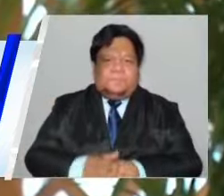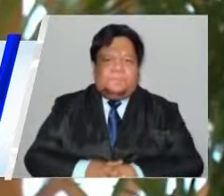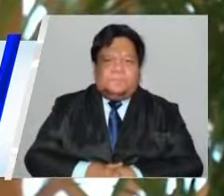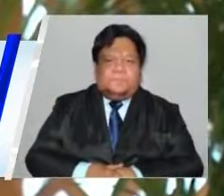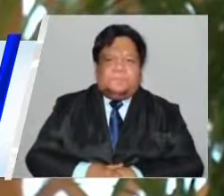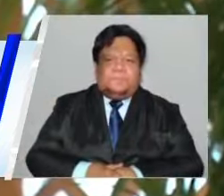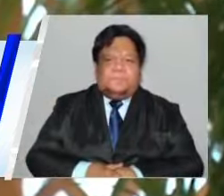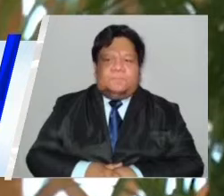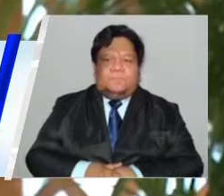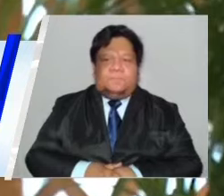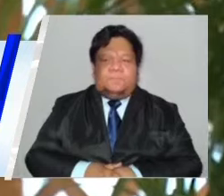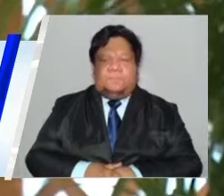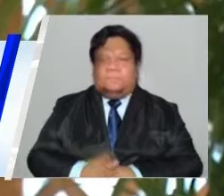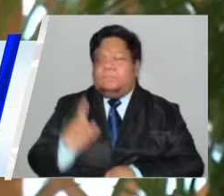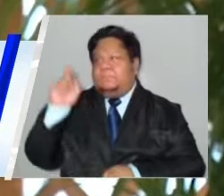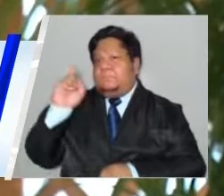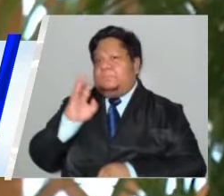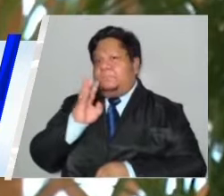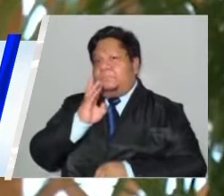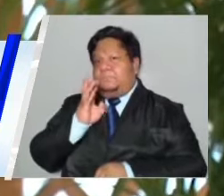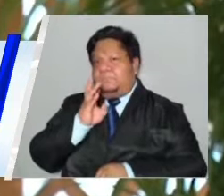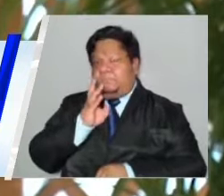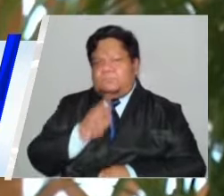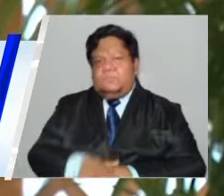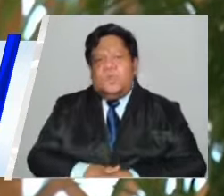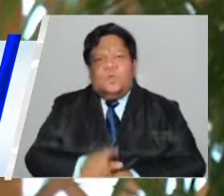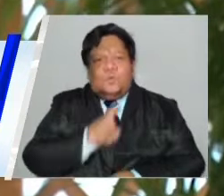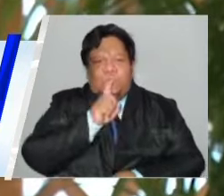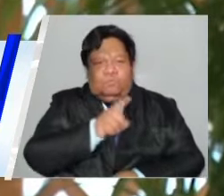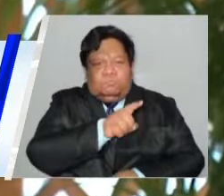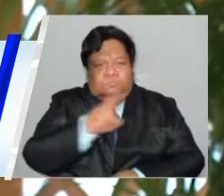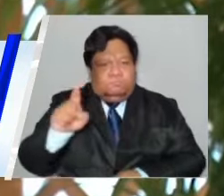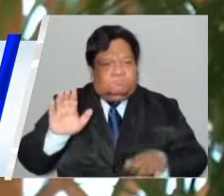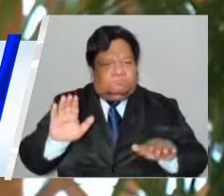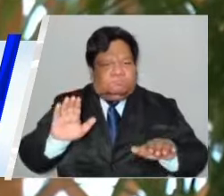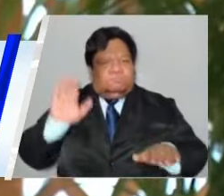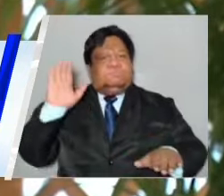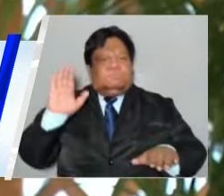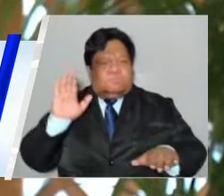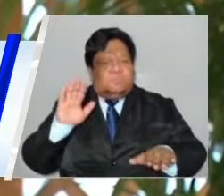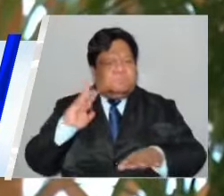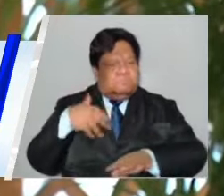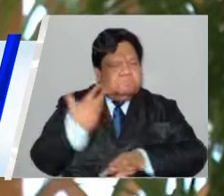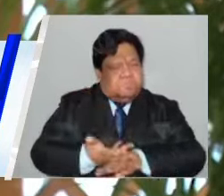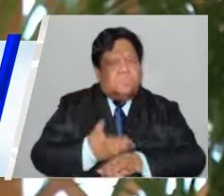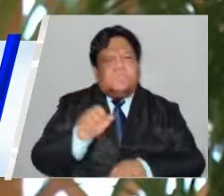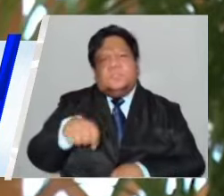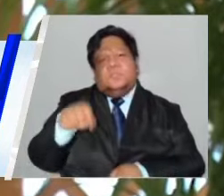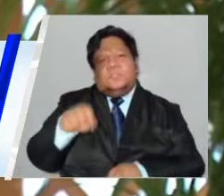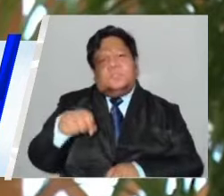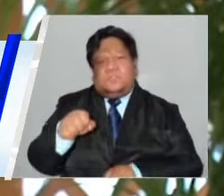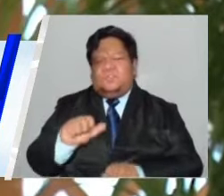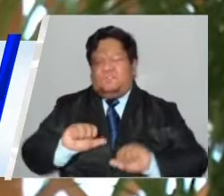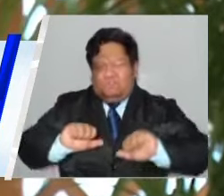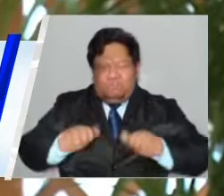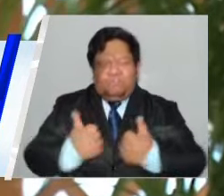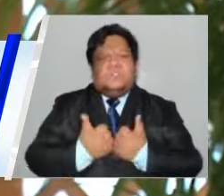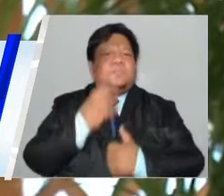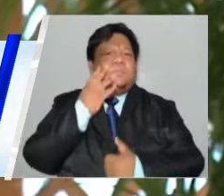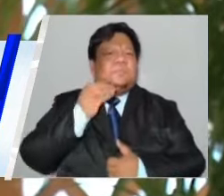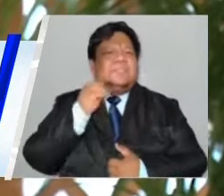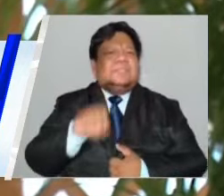Mabigat man ang inyong sinumpang tungkulin, marami mang hamon ang kailangang harapin. Makakaasa kayo na